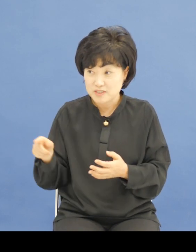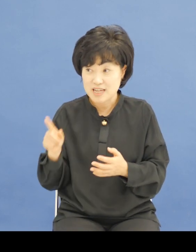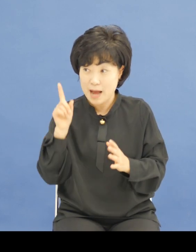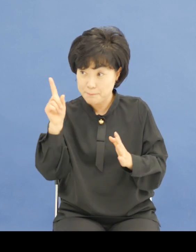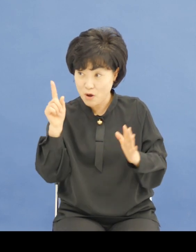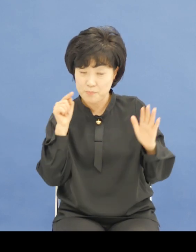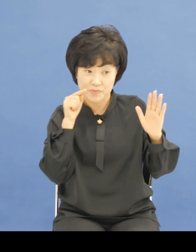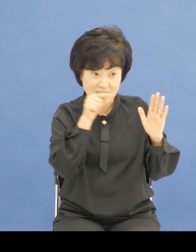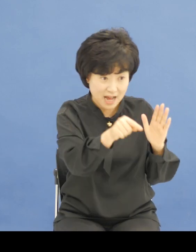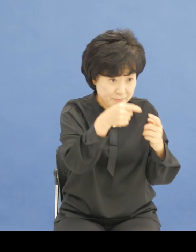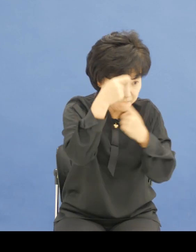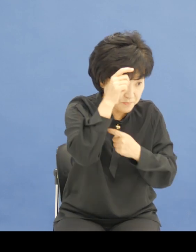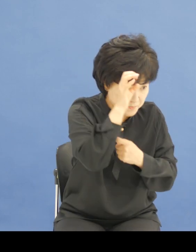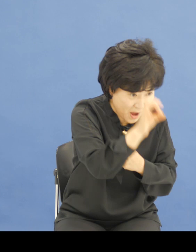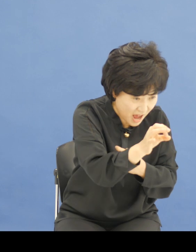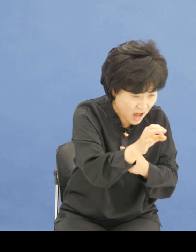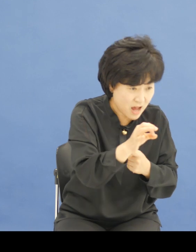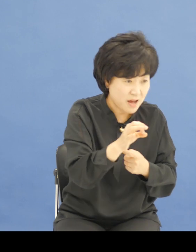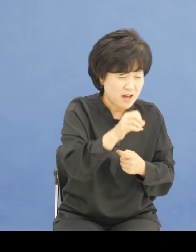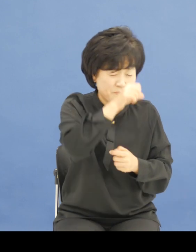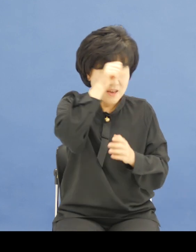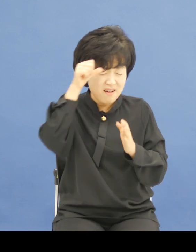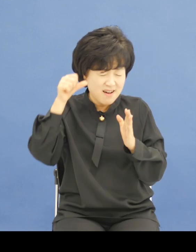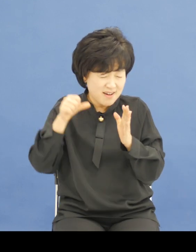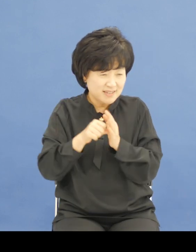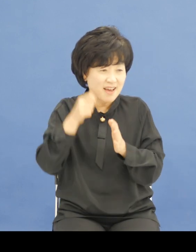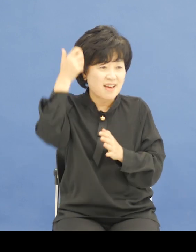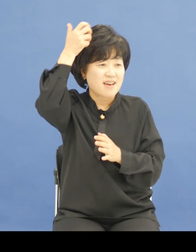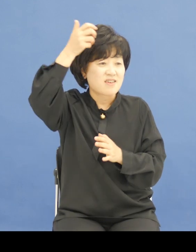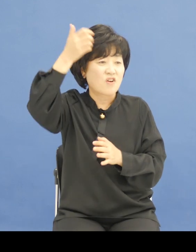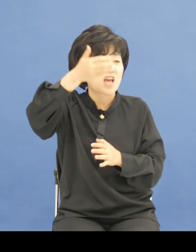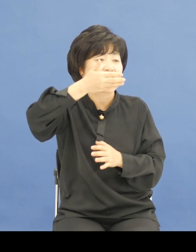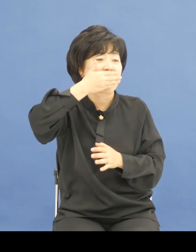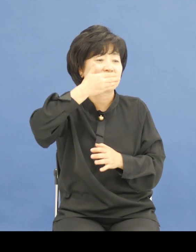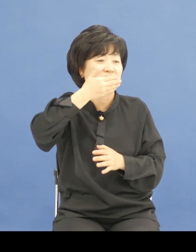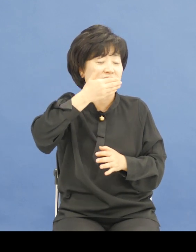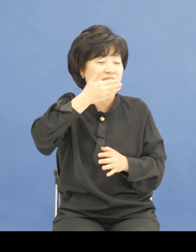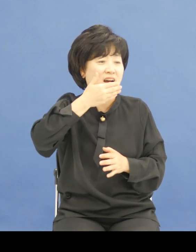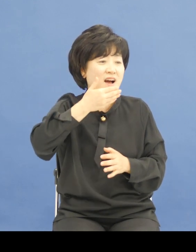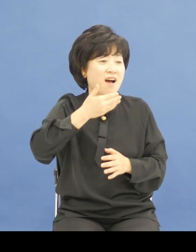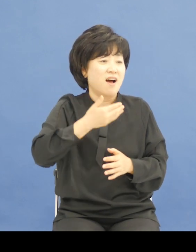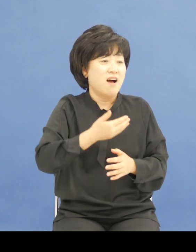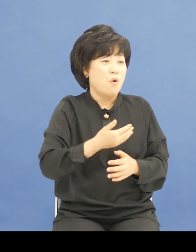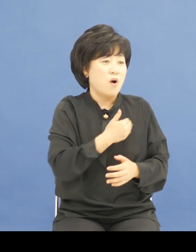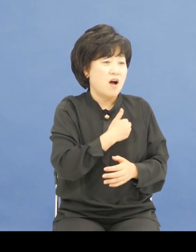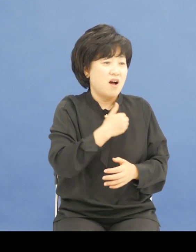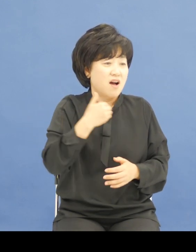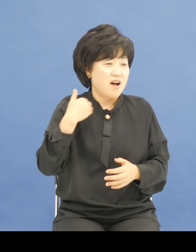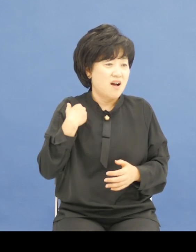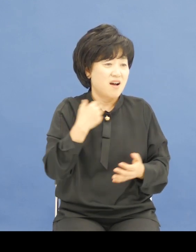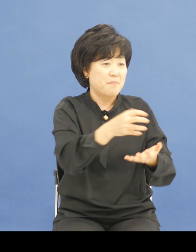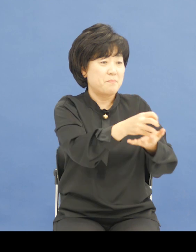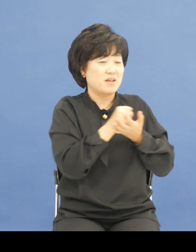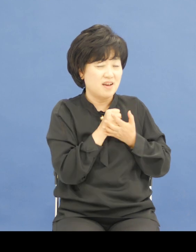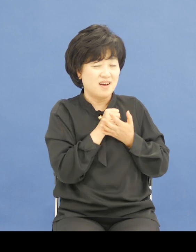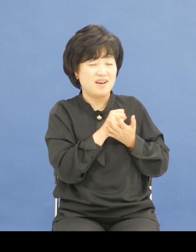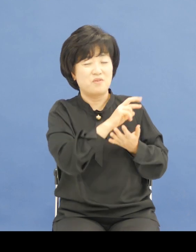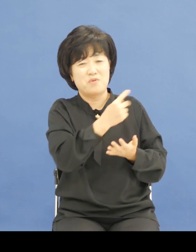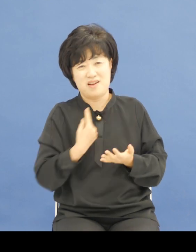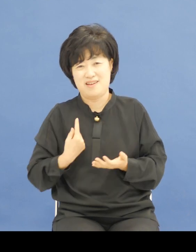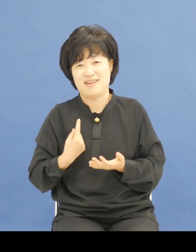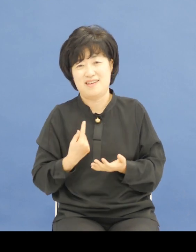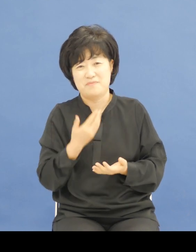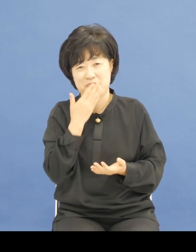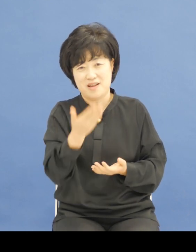영의 양식을 얻어올 수 있어요. 네. 저는 이제 그래서 참 남는 장사다는 생각이 들고